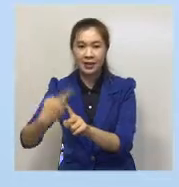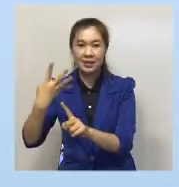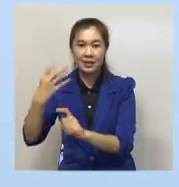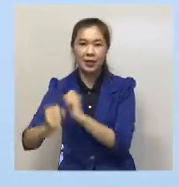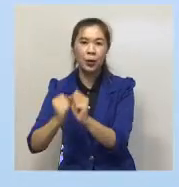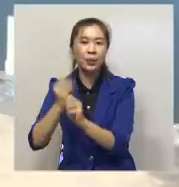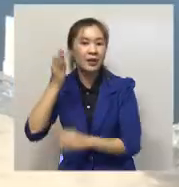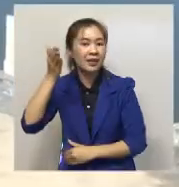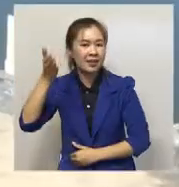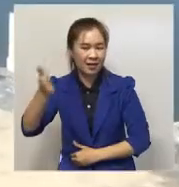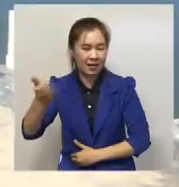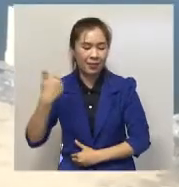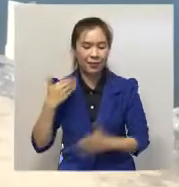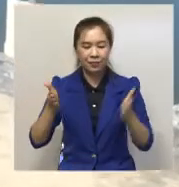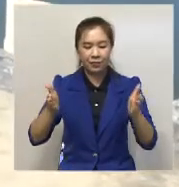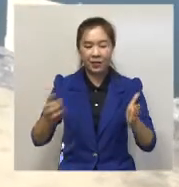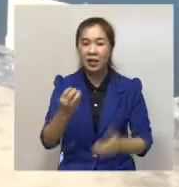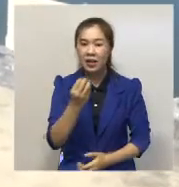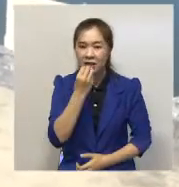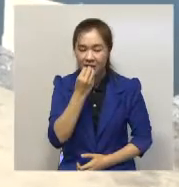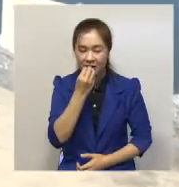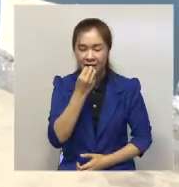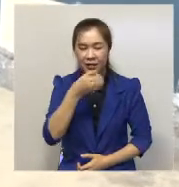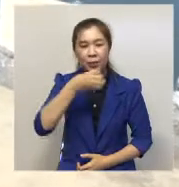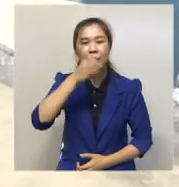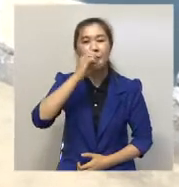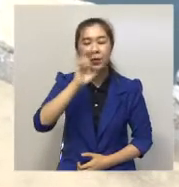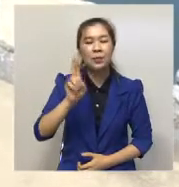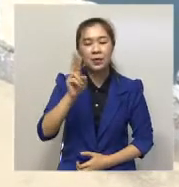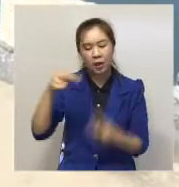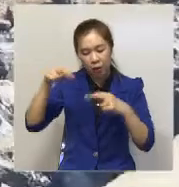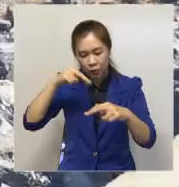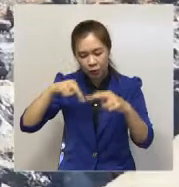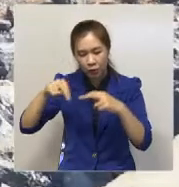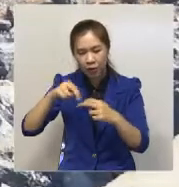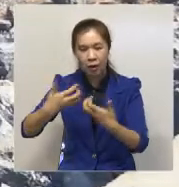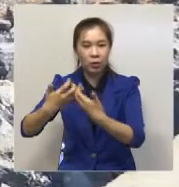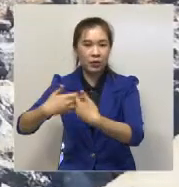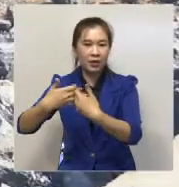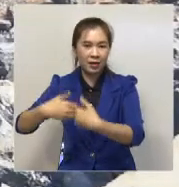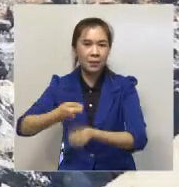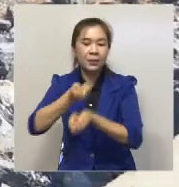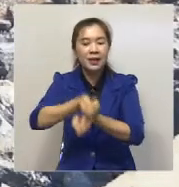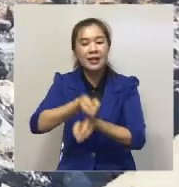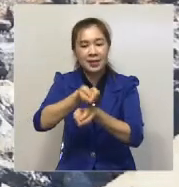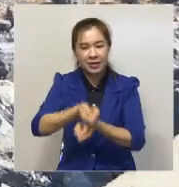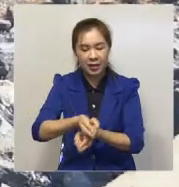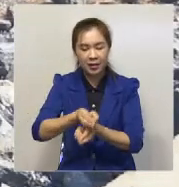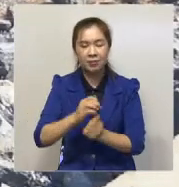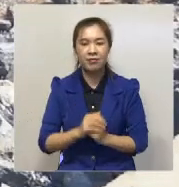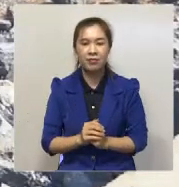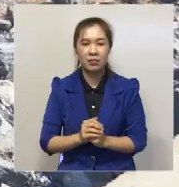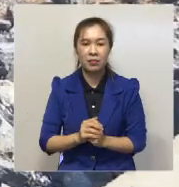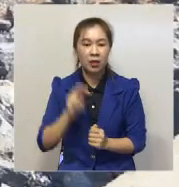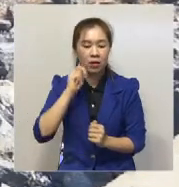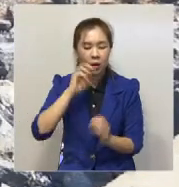ปีหน้าค่ะเป็นการใช้น้ำเพื่ออุปโภคบริโภครักษาระบบนิเวศอุตสาหกรรมและการเกษตรรวมแล้วน้ำ